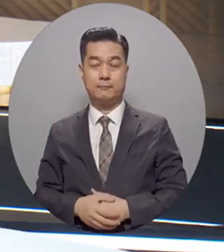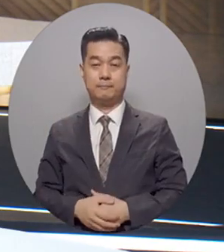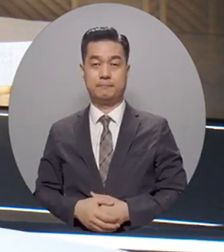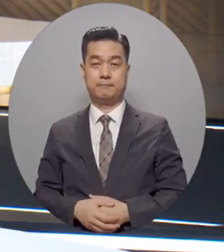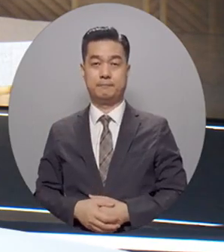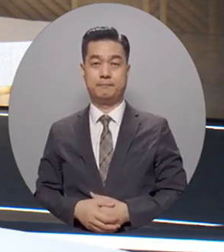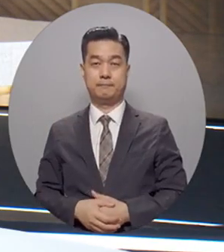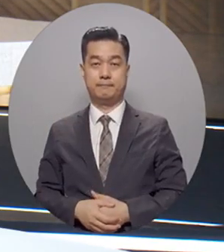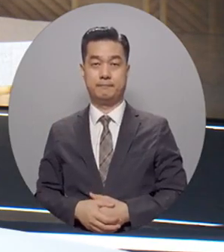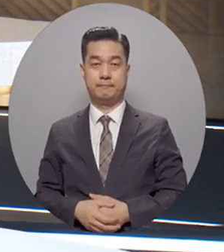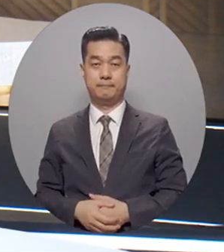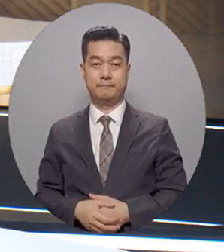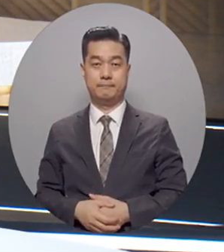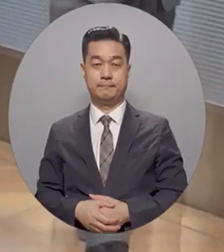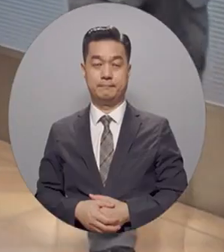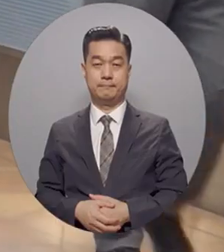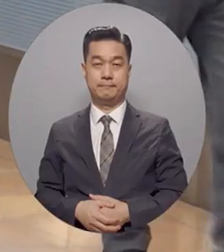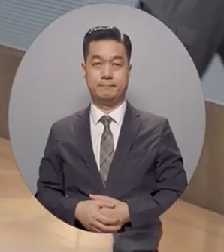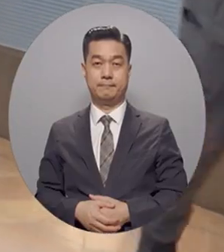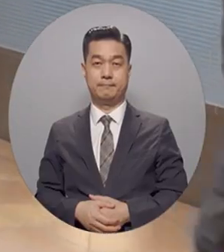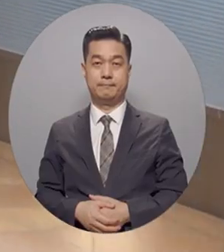특파원입니다.